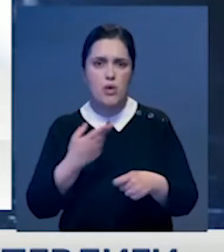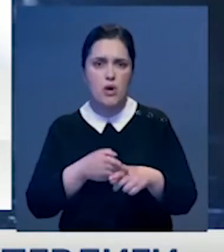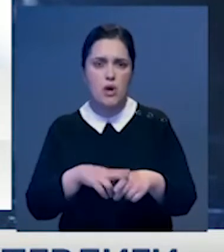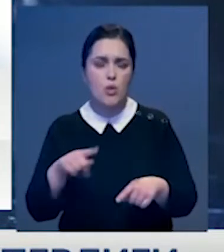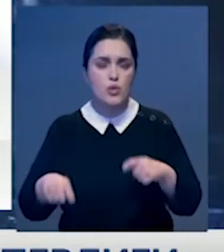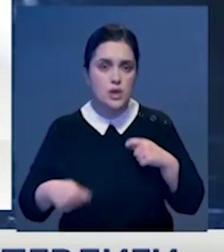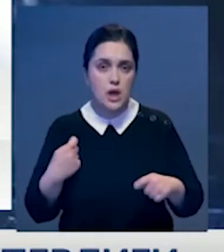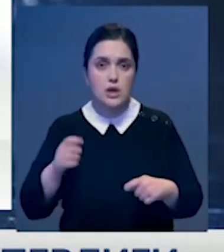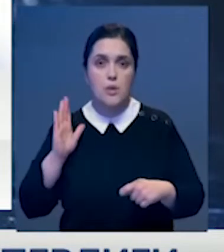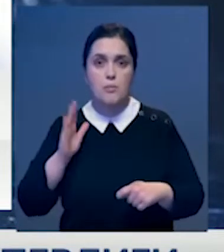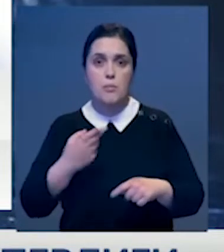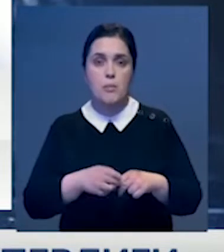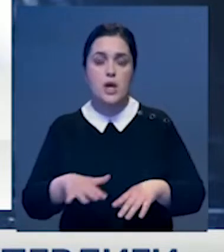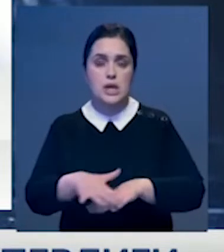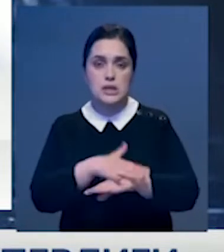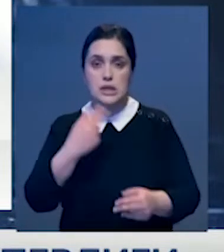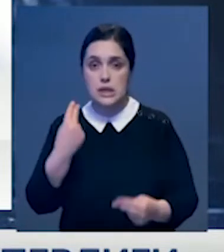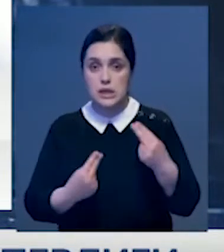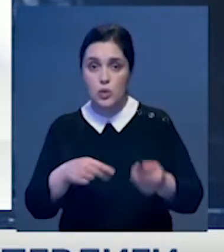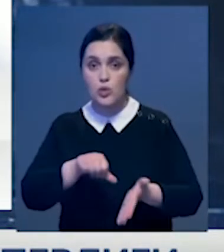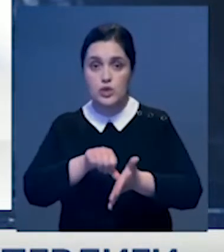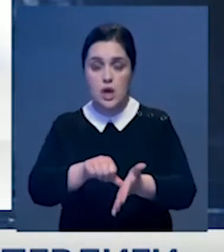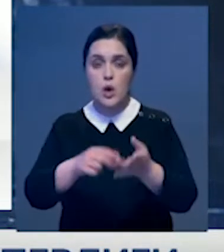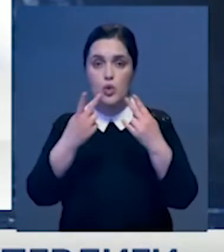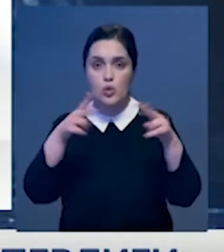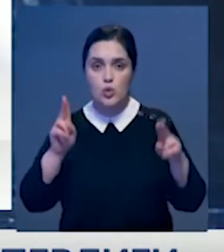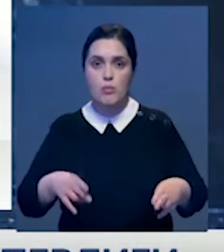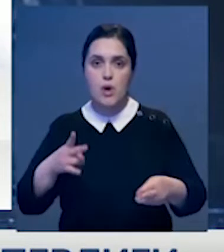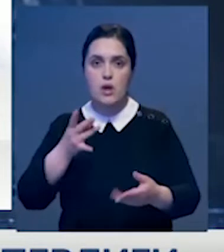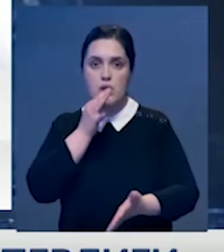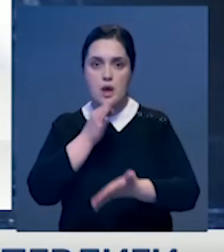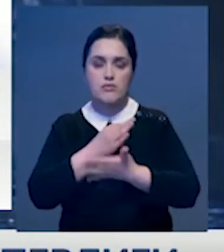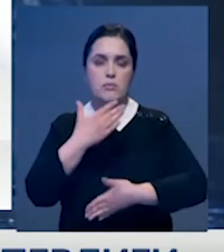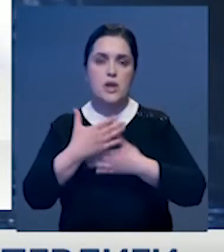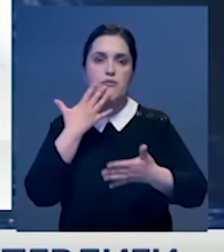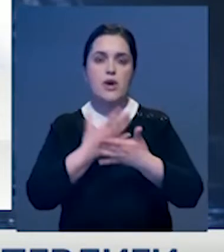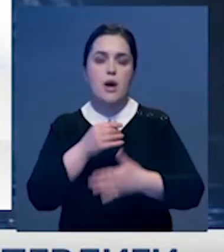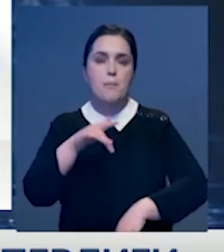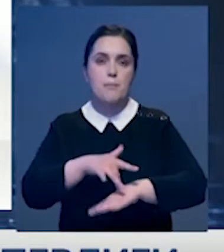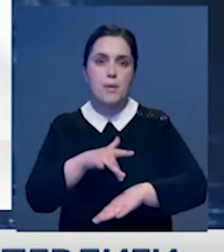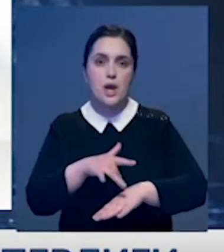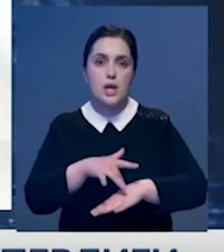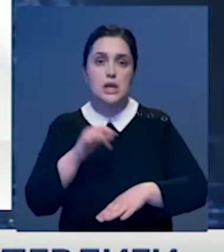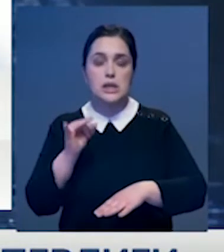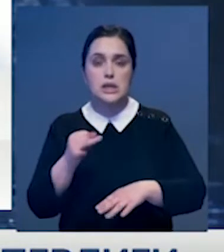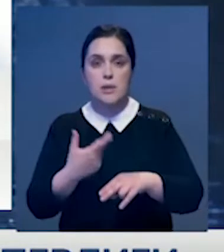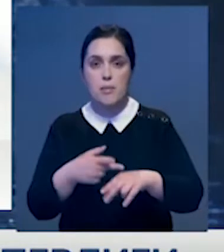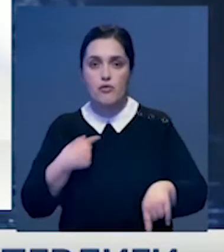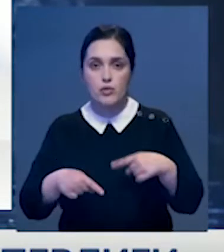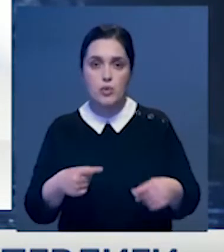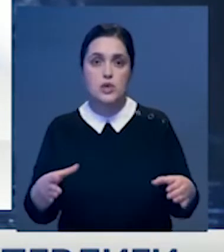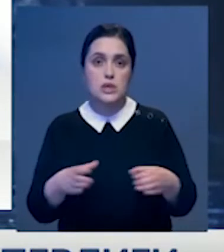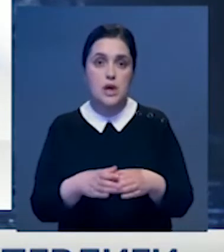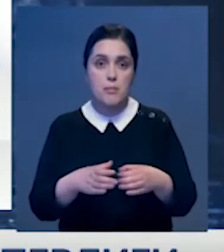сердце национальных игр участвующие клубы должны ответить перед своими болельщиками и более широким футбольным сообществом